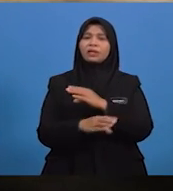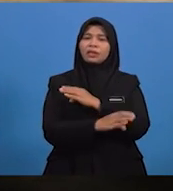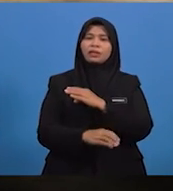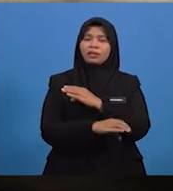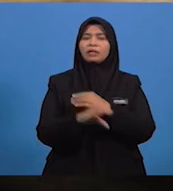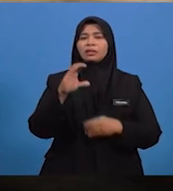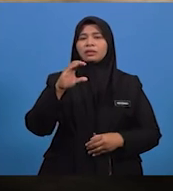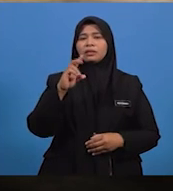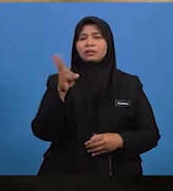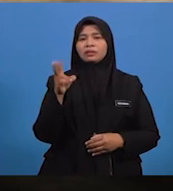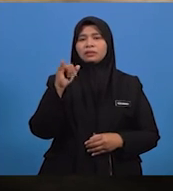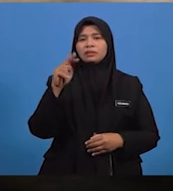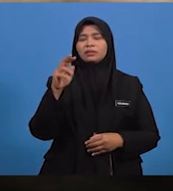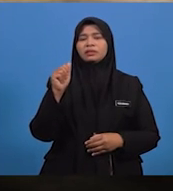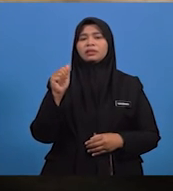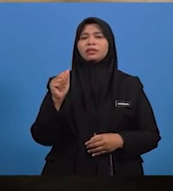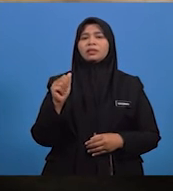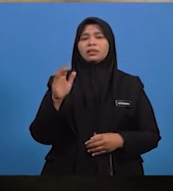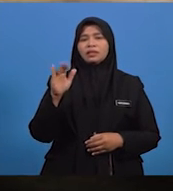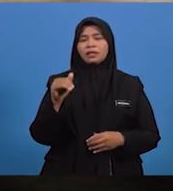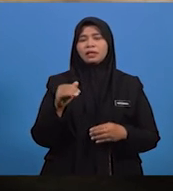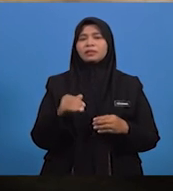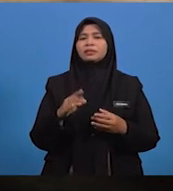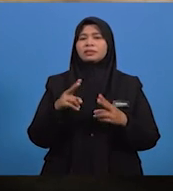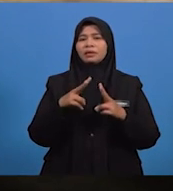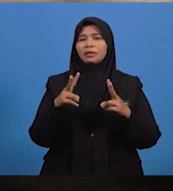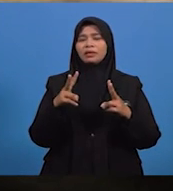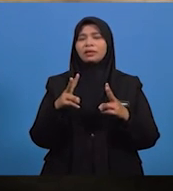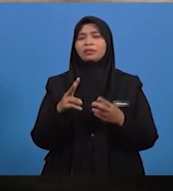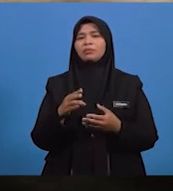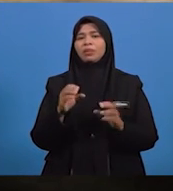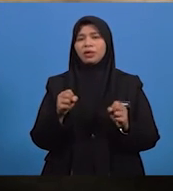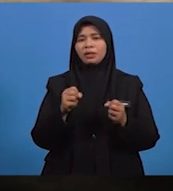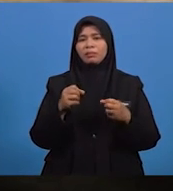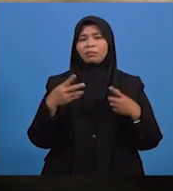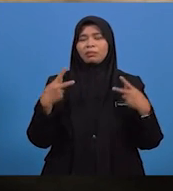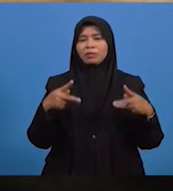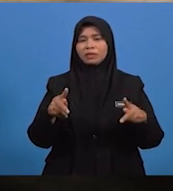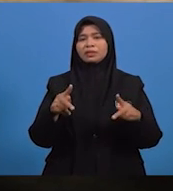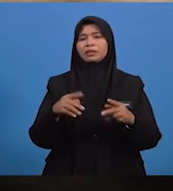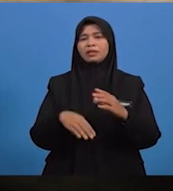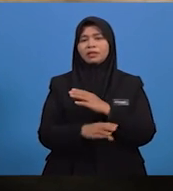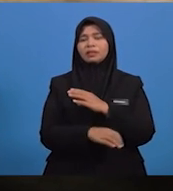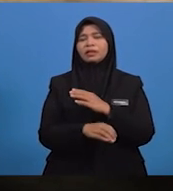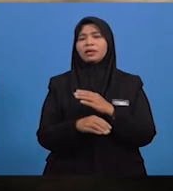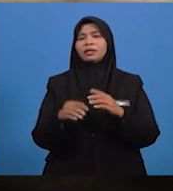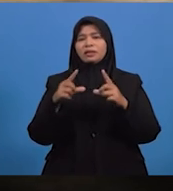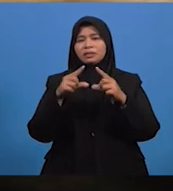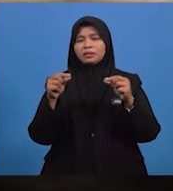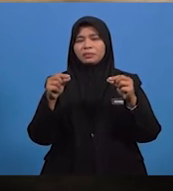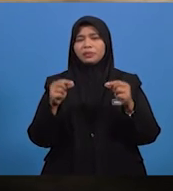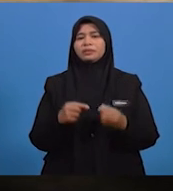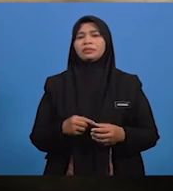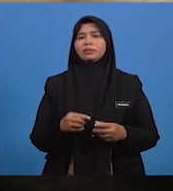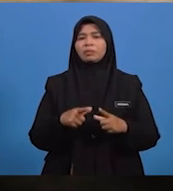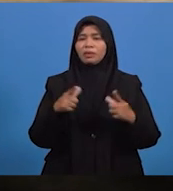bahan mentah dan berpotensi menjadi pasaran barangan Jepun telah menjadi sasaran awal